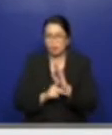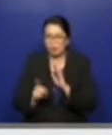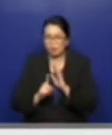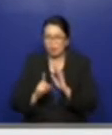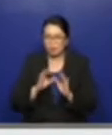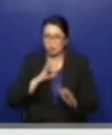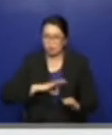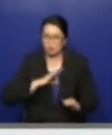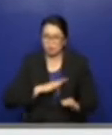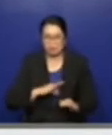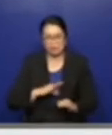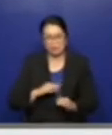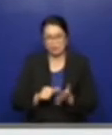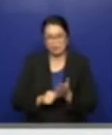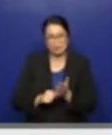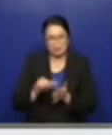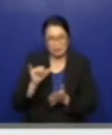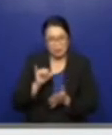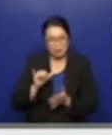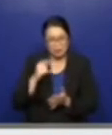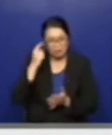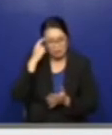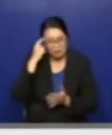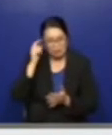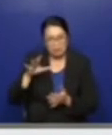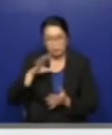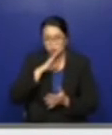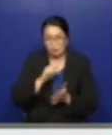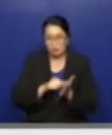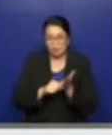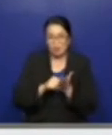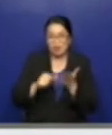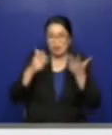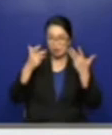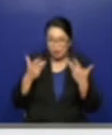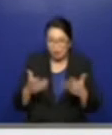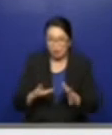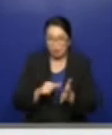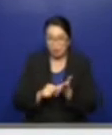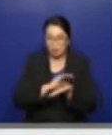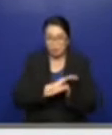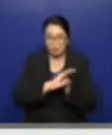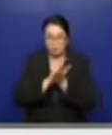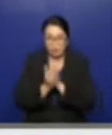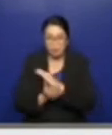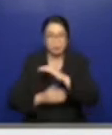อดคล้องกับการพัฒนาผมขอให้ท่านดูเรื่องกฎหมายกระจายอำนาจ